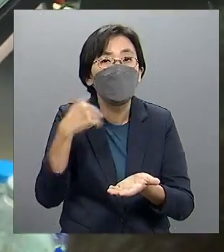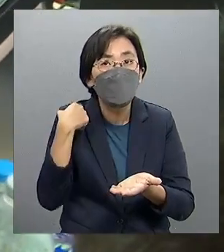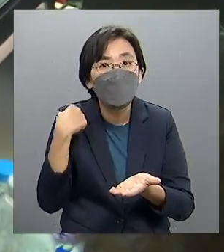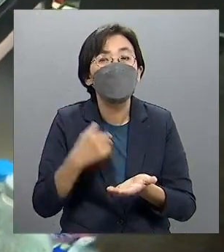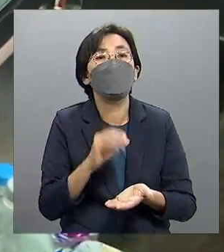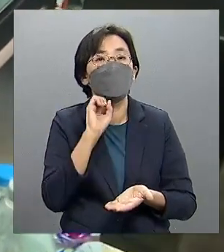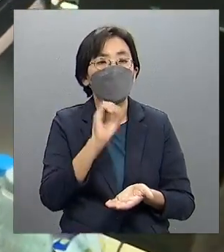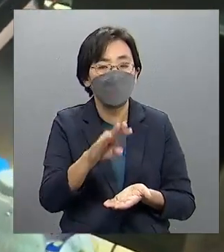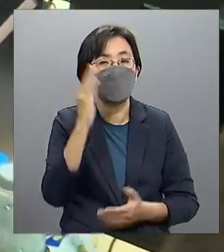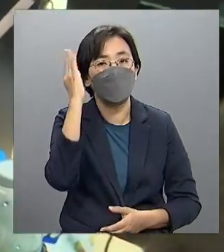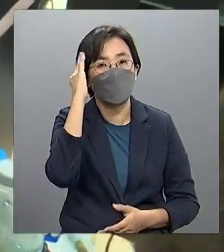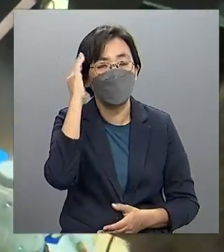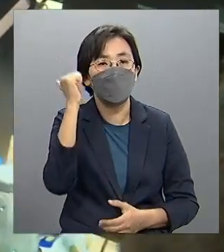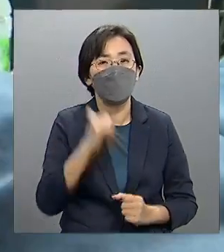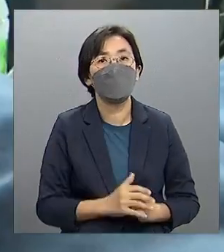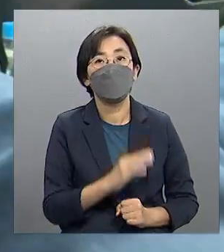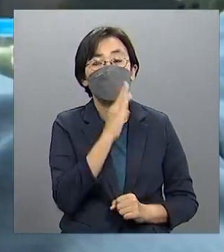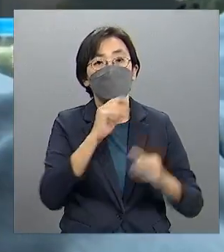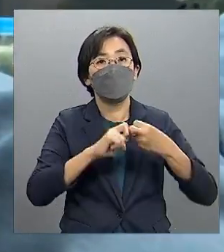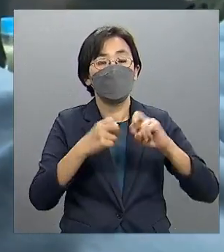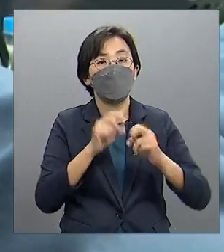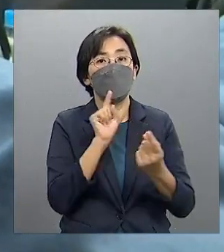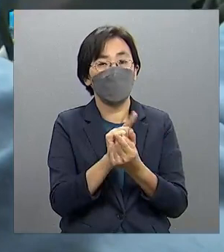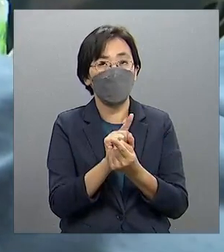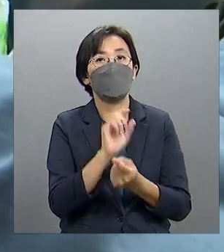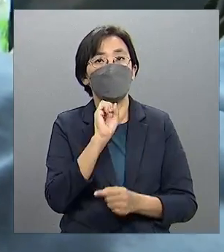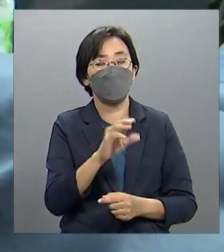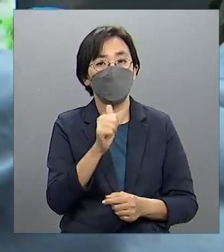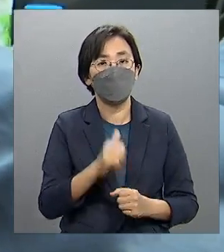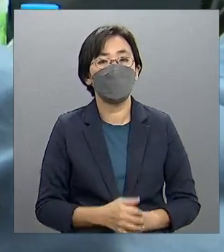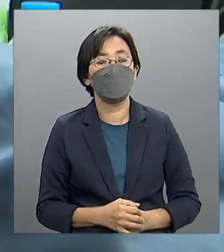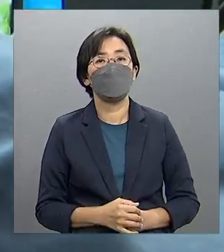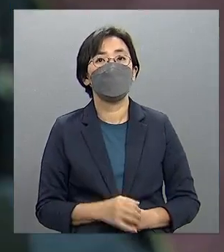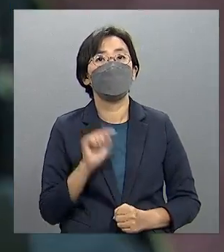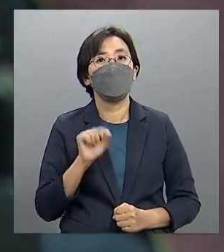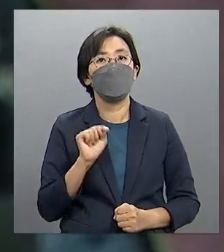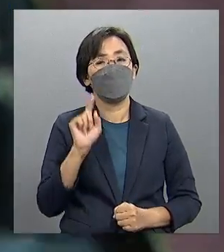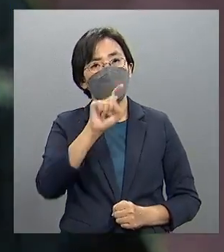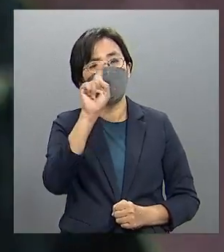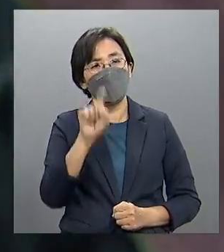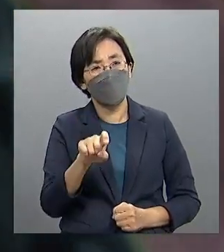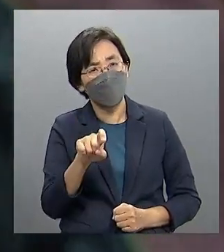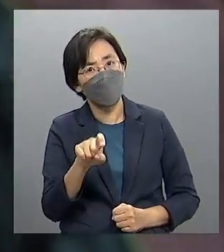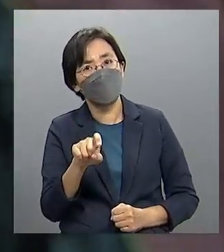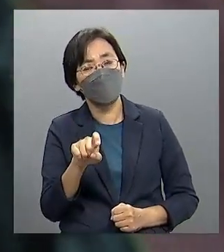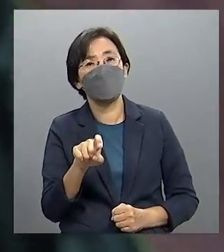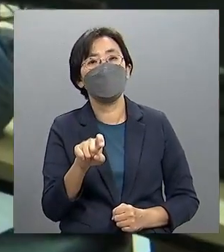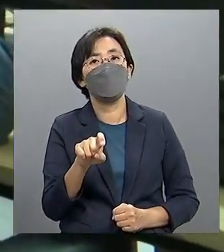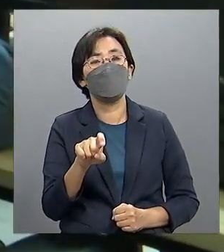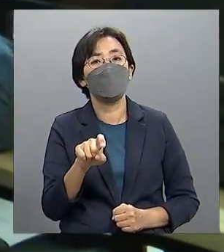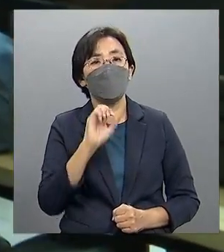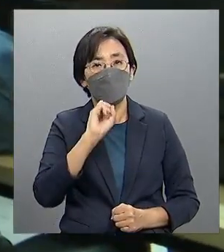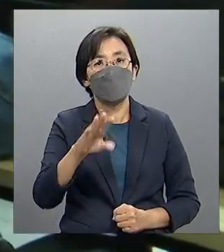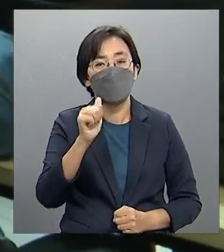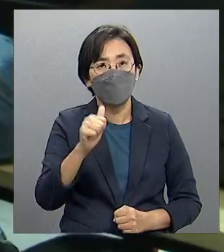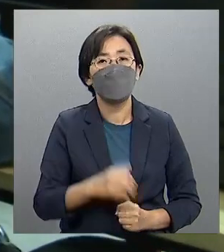ว่าพบเจอสิ่งต่างๆเหล่านี้ที่มันแบบน่าจะต้องสงสัยหรือมีพฤติกรรมลักษณะแบบนี้ก็แจ้งเข้าไปได้ครับเพราะว่าจะเป็นศูนย์ก